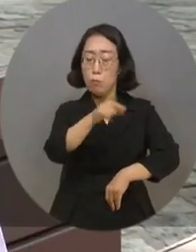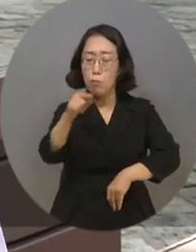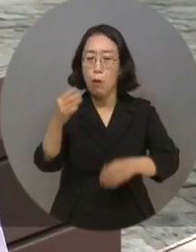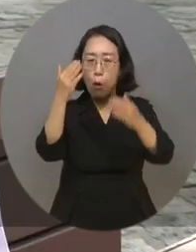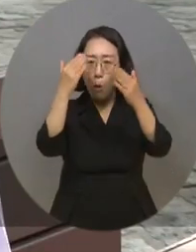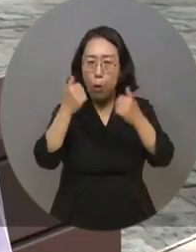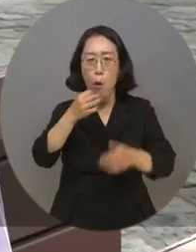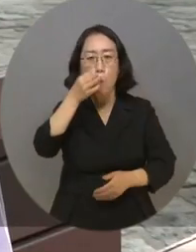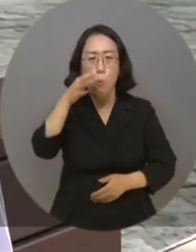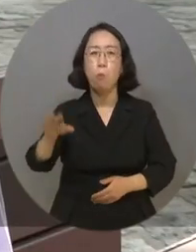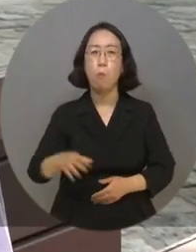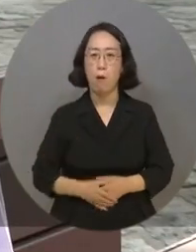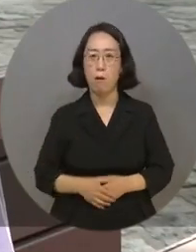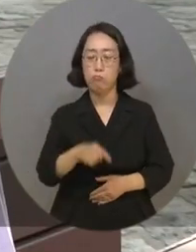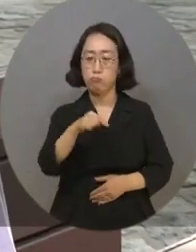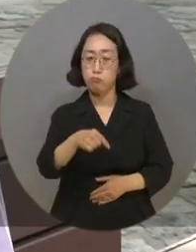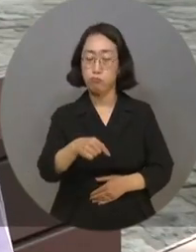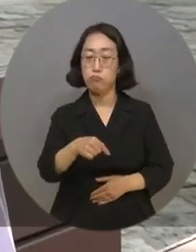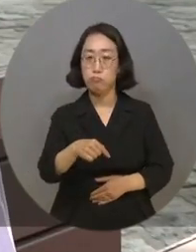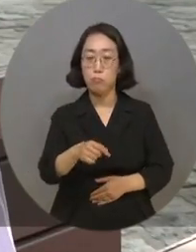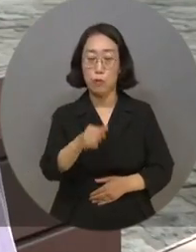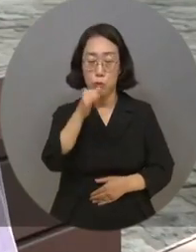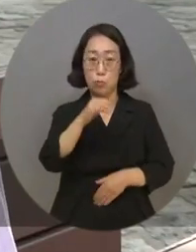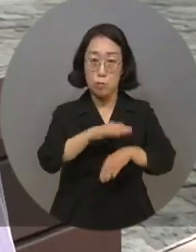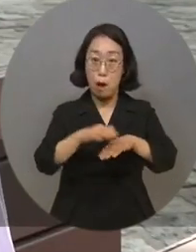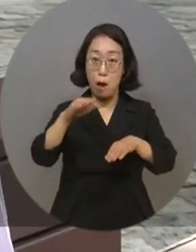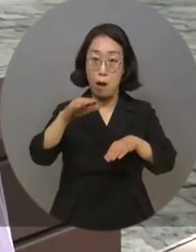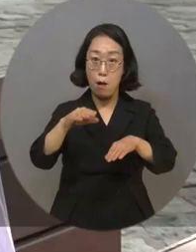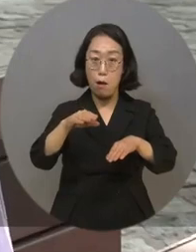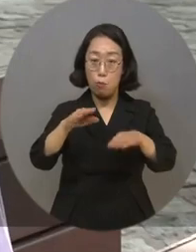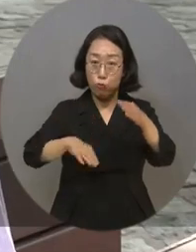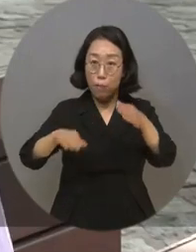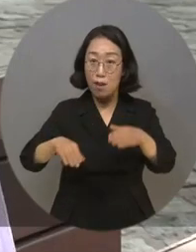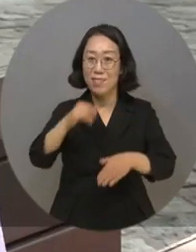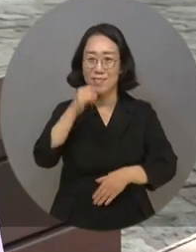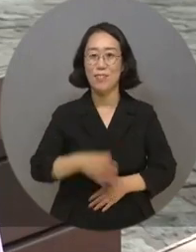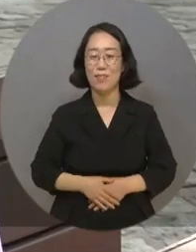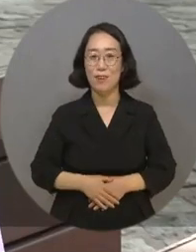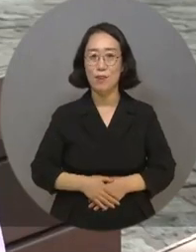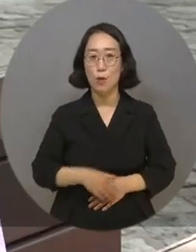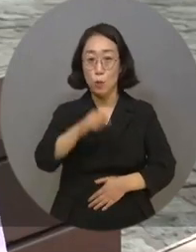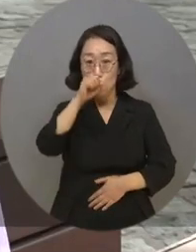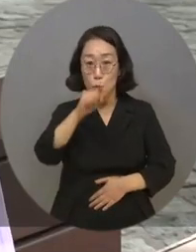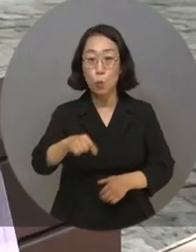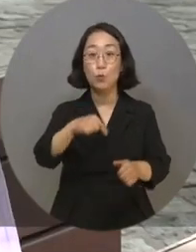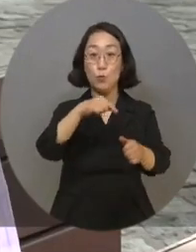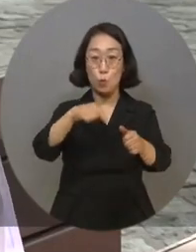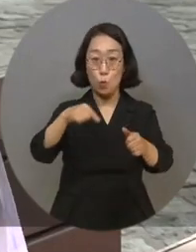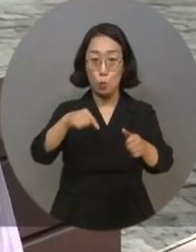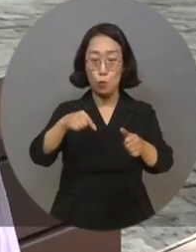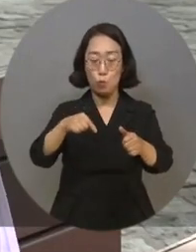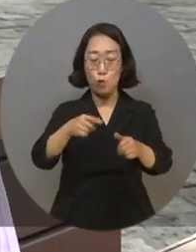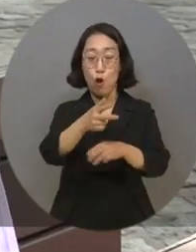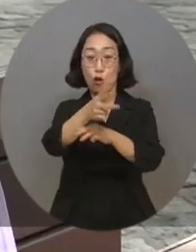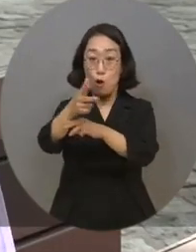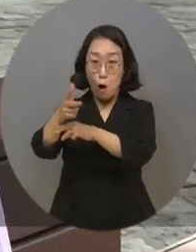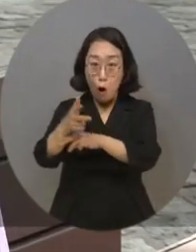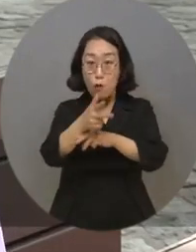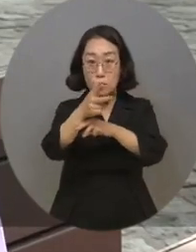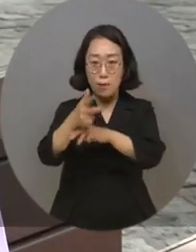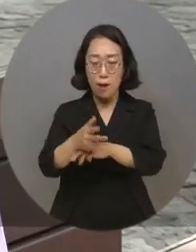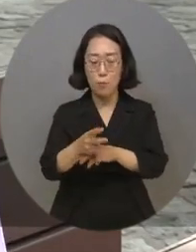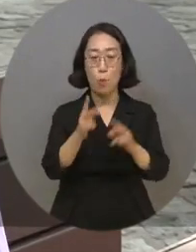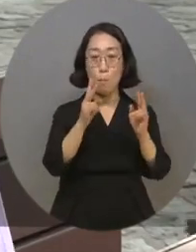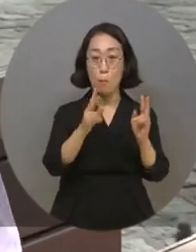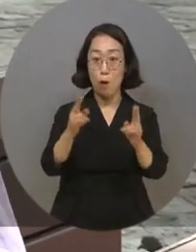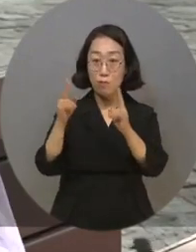몰라요. 천재적인 친구들이 많아요. 제 동생들이. 그래서 이번 프로젝트 너무 좋은 건 가서 영상 촬영도 하고 특히 저는